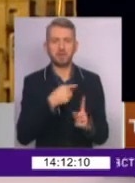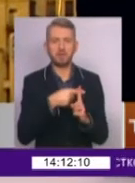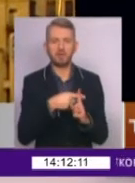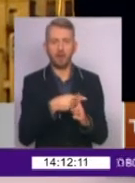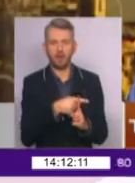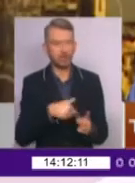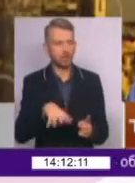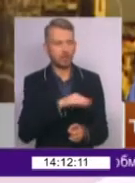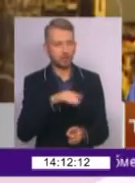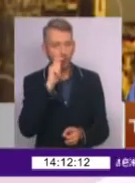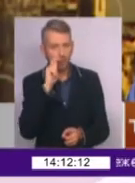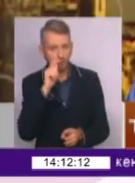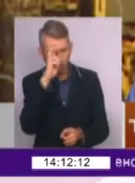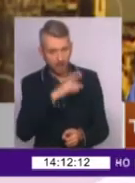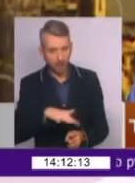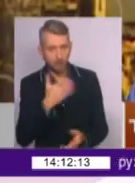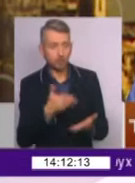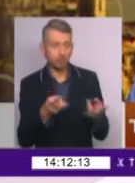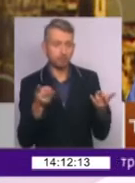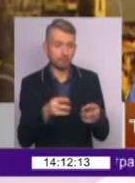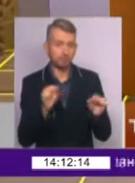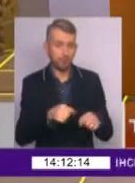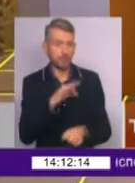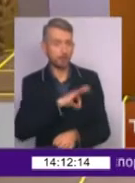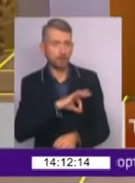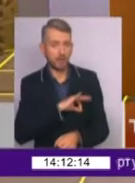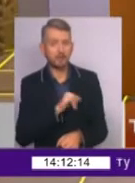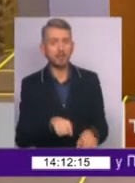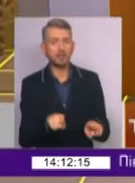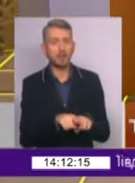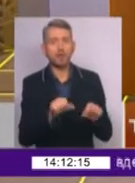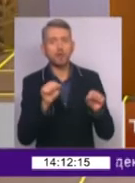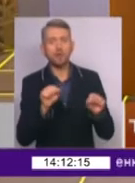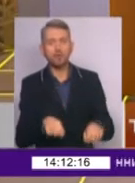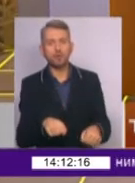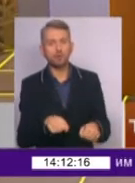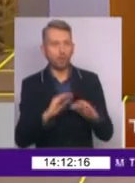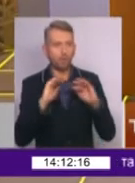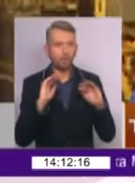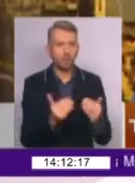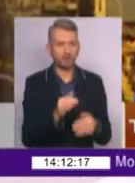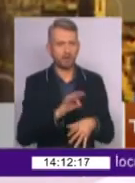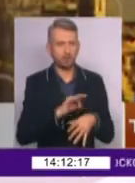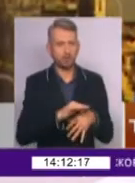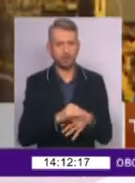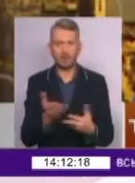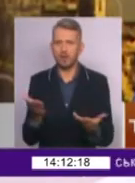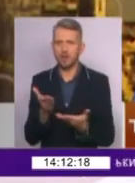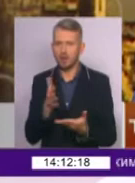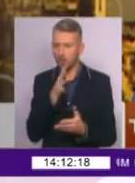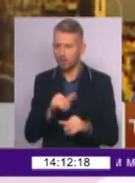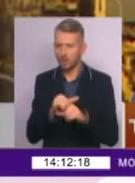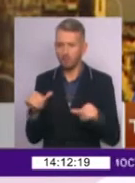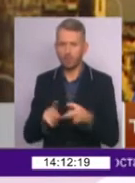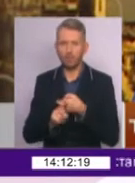не в усіх країнах можливі. Напевне, що можна ними скористатися, і таким чином можемо обмежити захворювання. Якось на піку